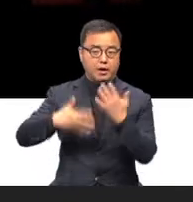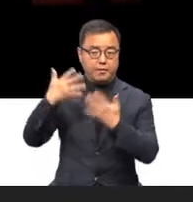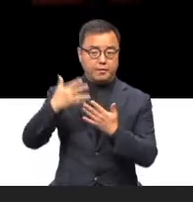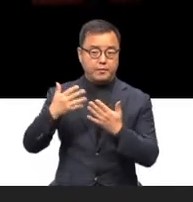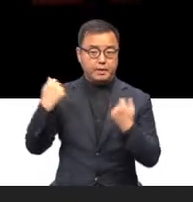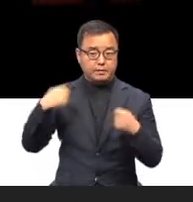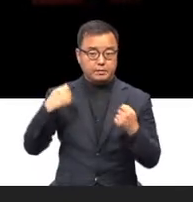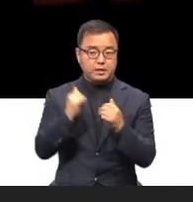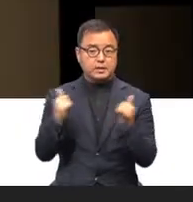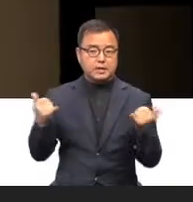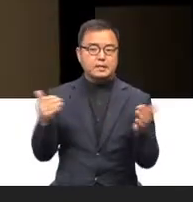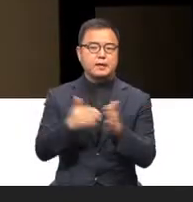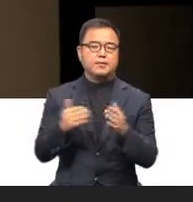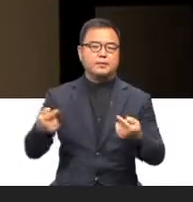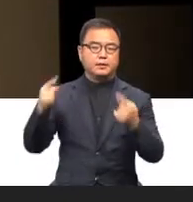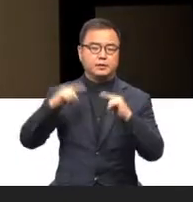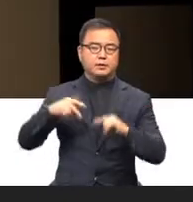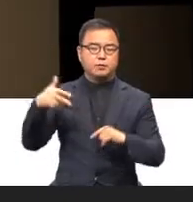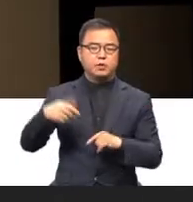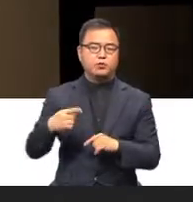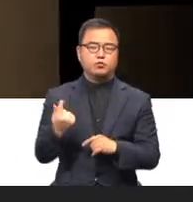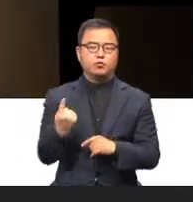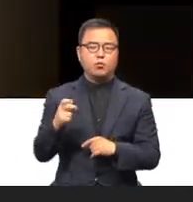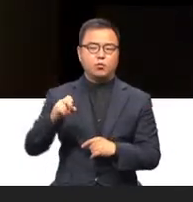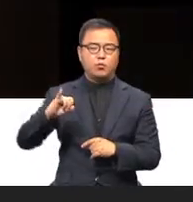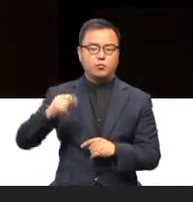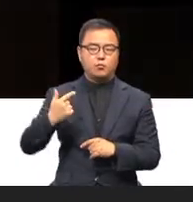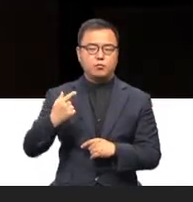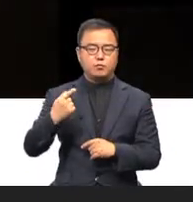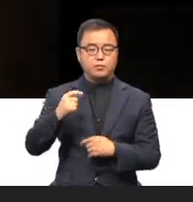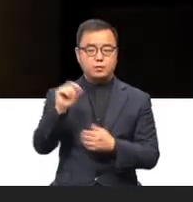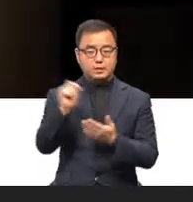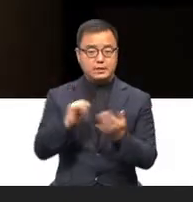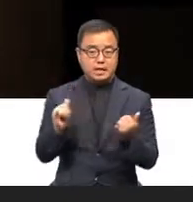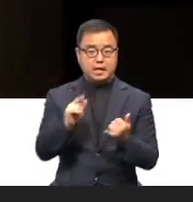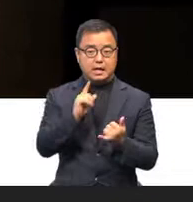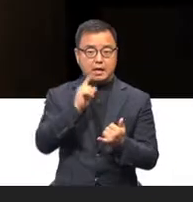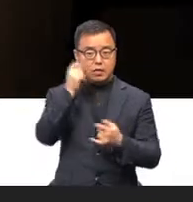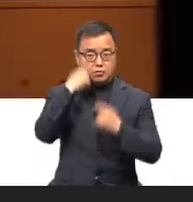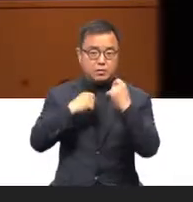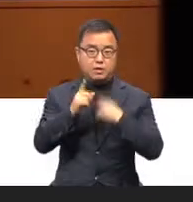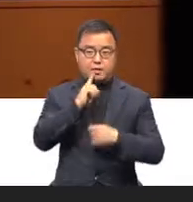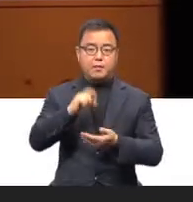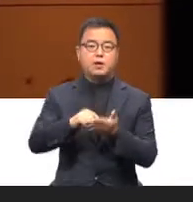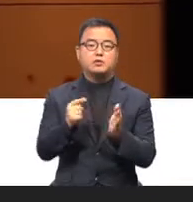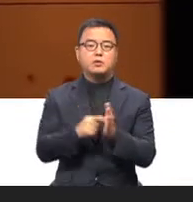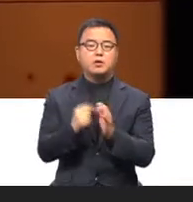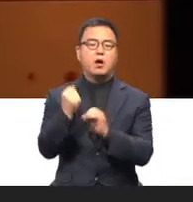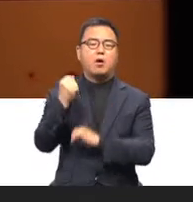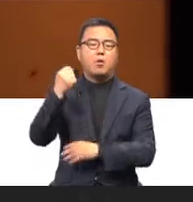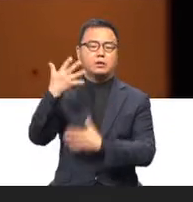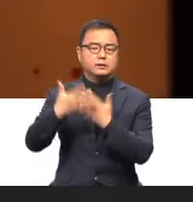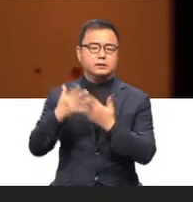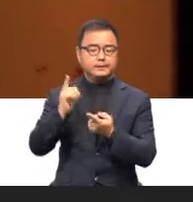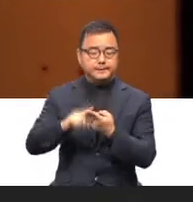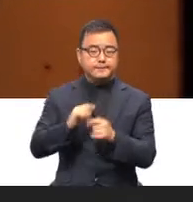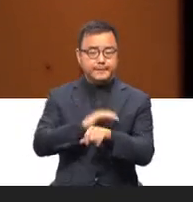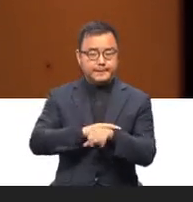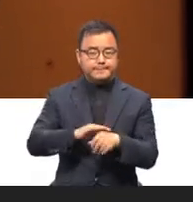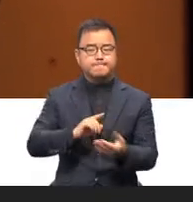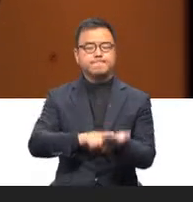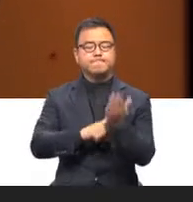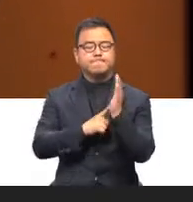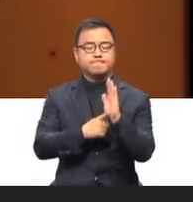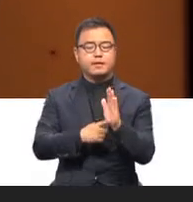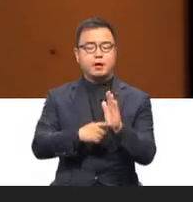했습니다 주호민 작가가 눈물을 흘렸다 고 말할 정도로 그 원작의 주제를 심도있게 다르면서도 또 무대 예술의